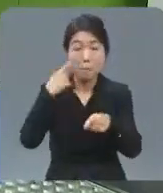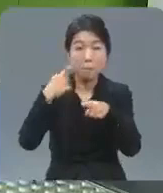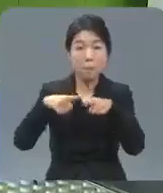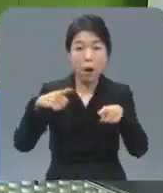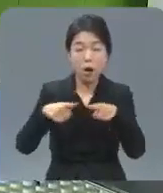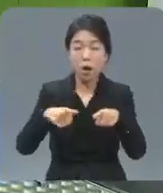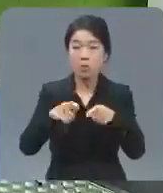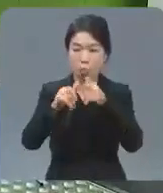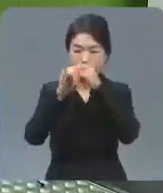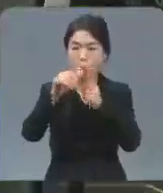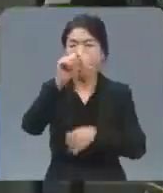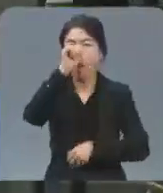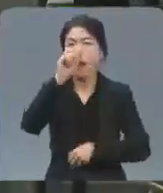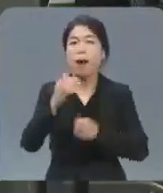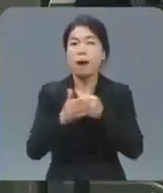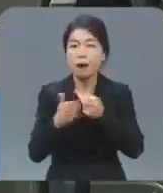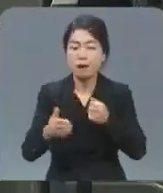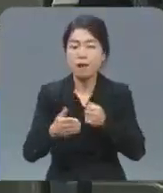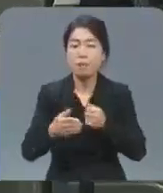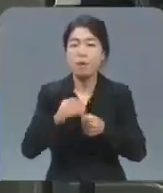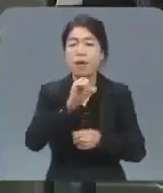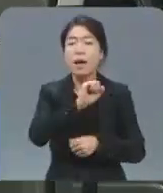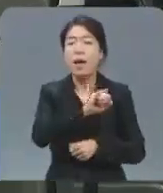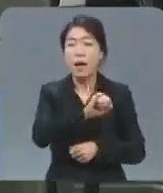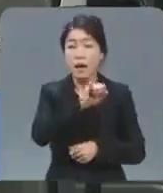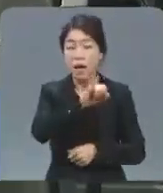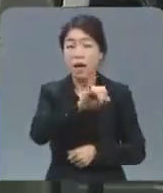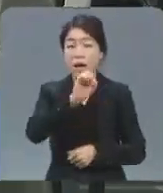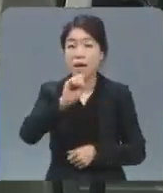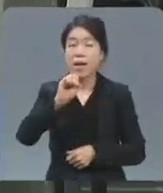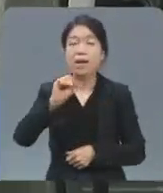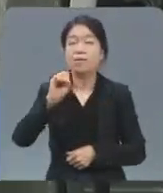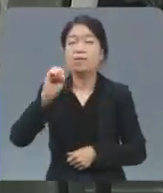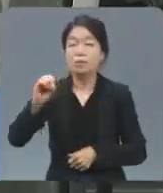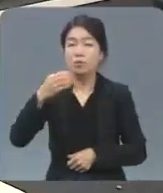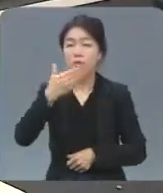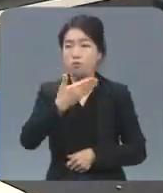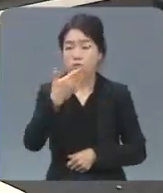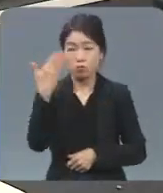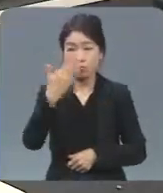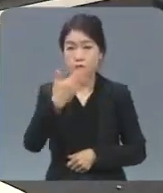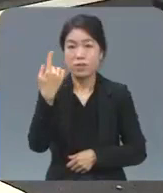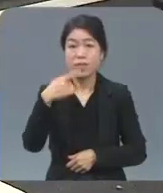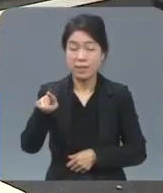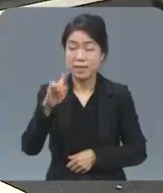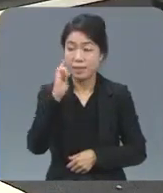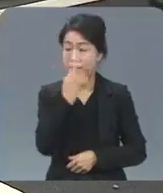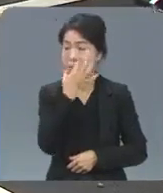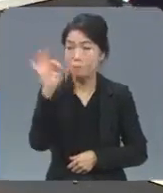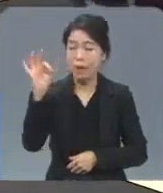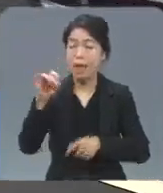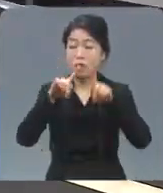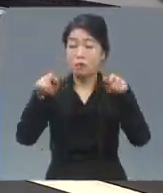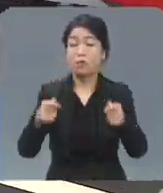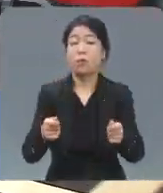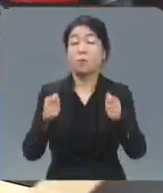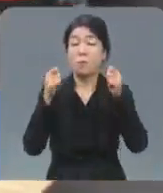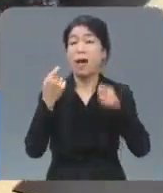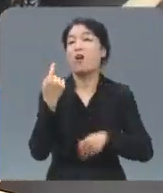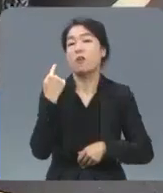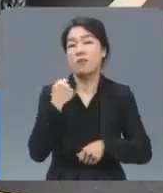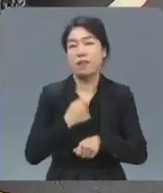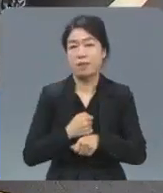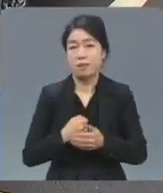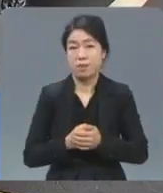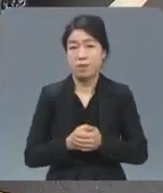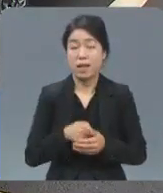받아서 ISO 9001을 획득하고 어제 인증 수여식을 진행했다고 밝혔습니다. GGM은 지난해 9월부터